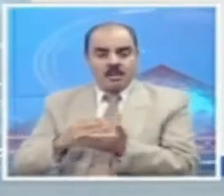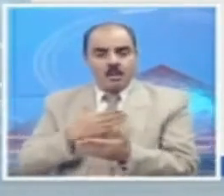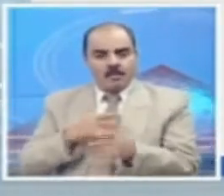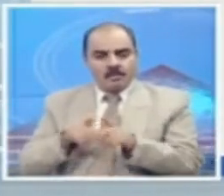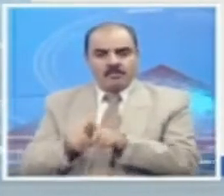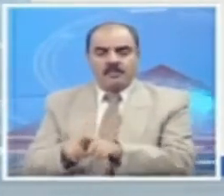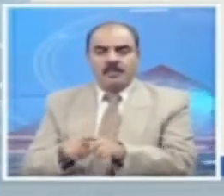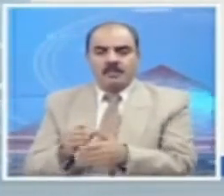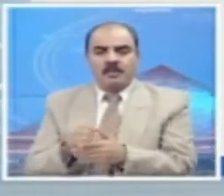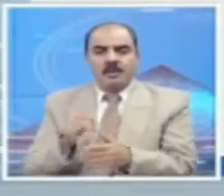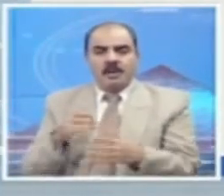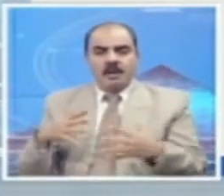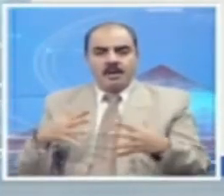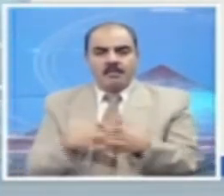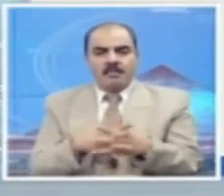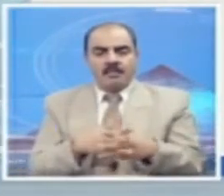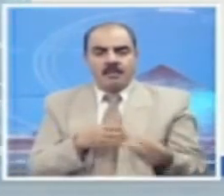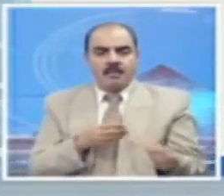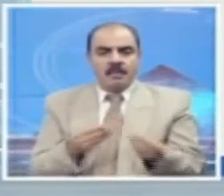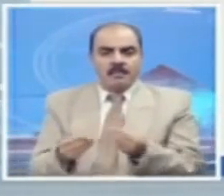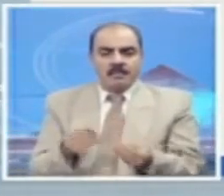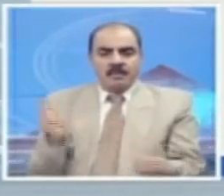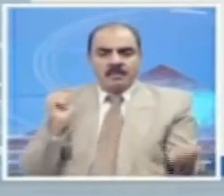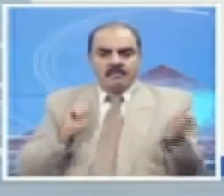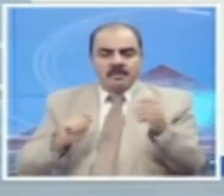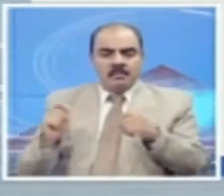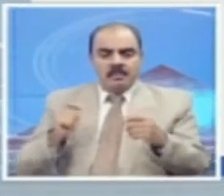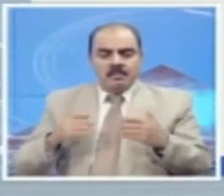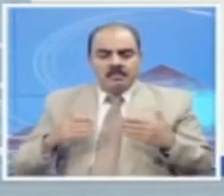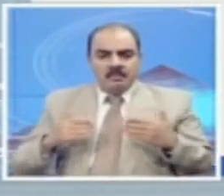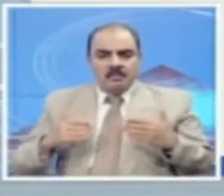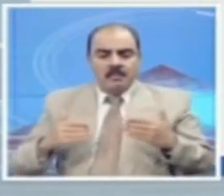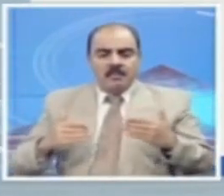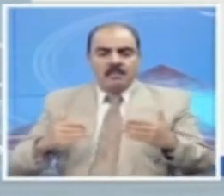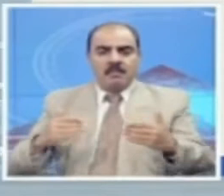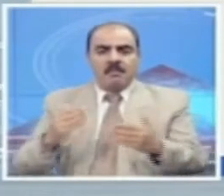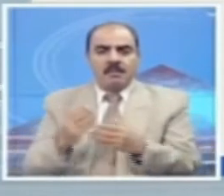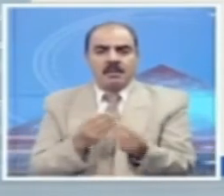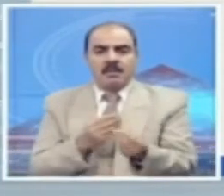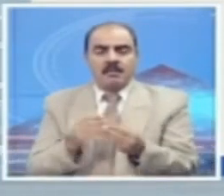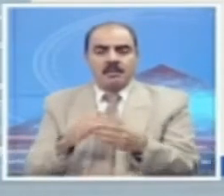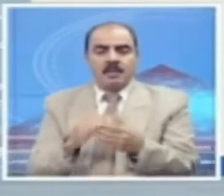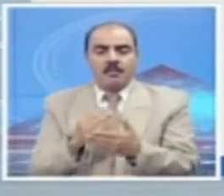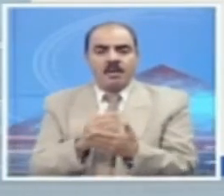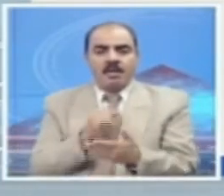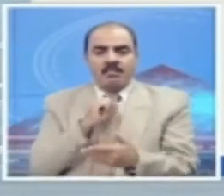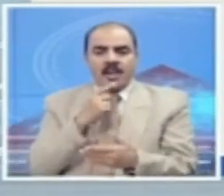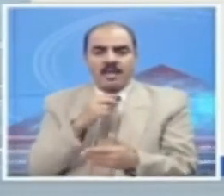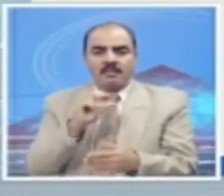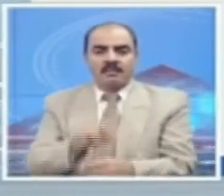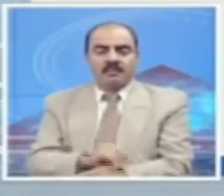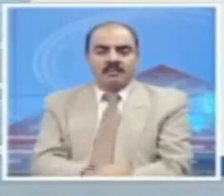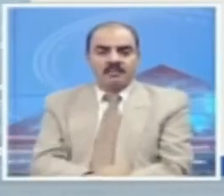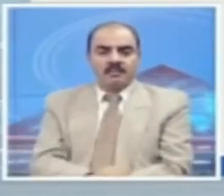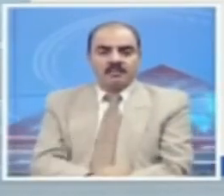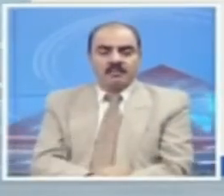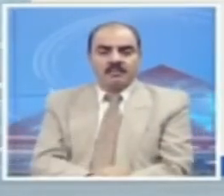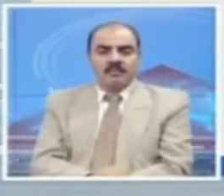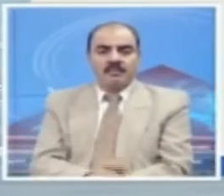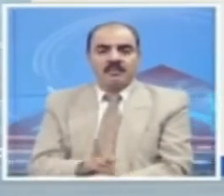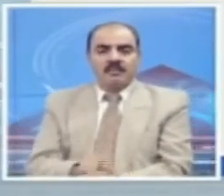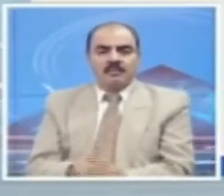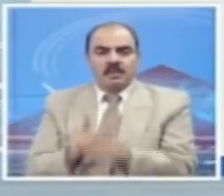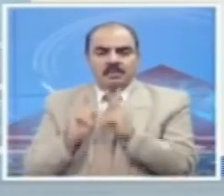المجتمعات العمرانية الجديدة والشركة العربية للاستثمار العمراني إحدى الشركات التابعة لمجموعة طلعت